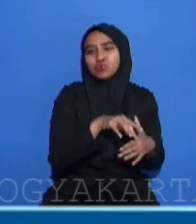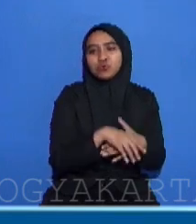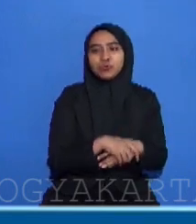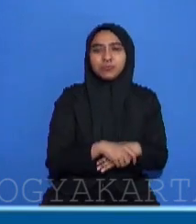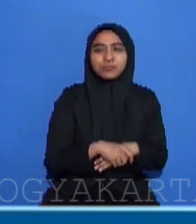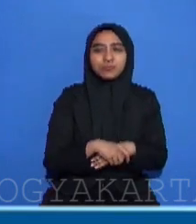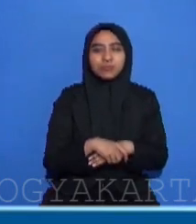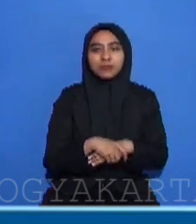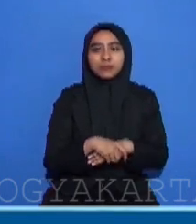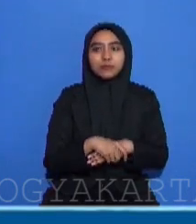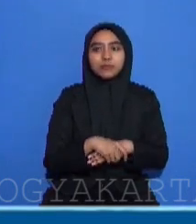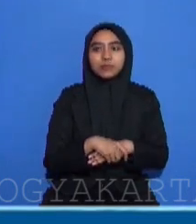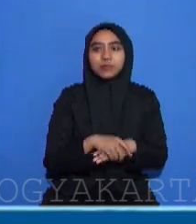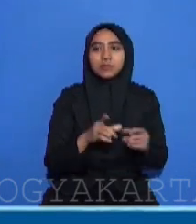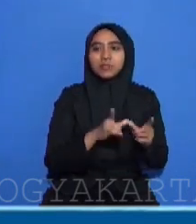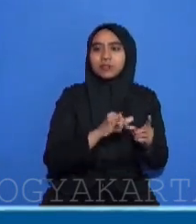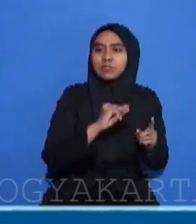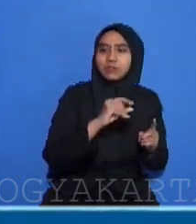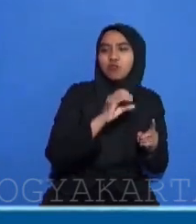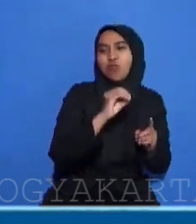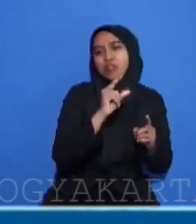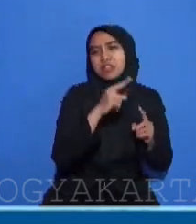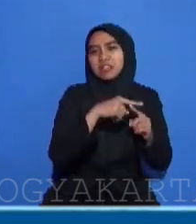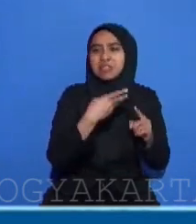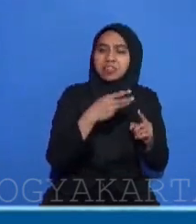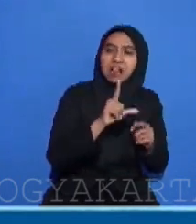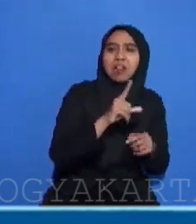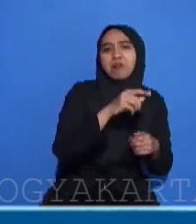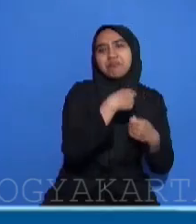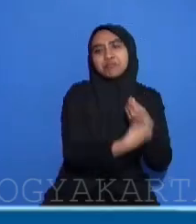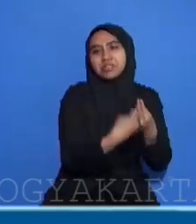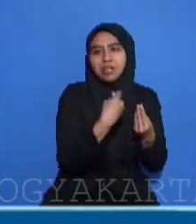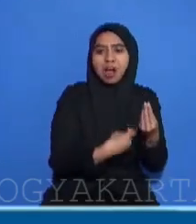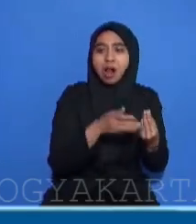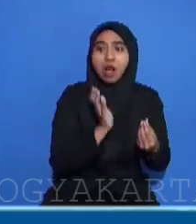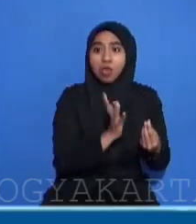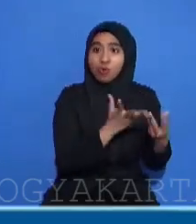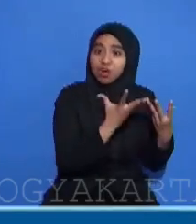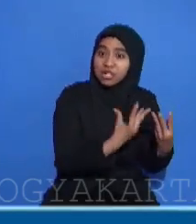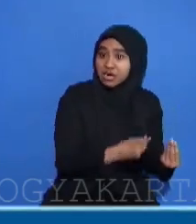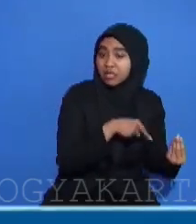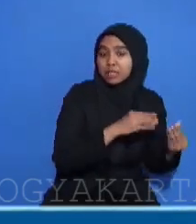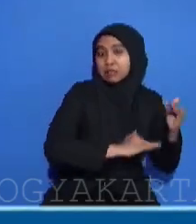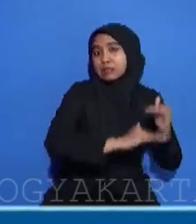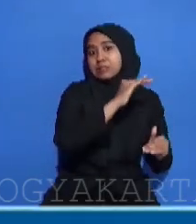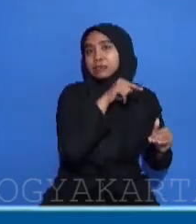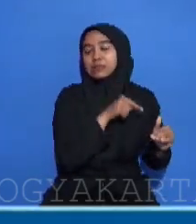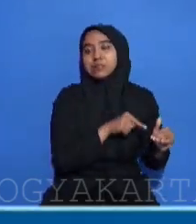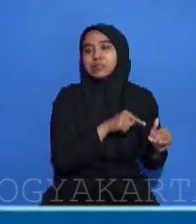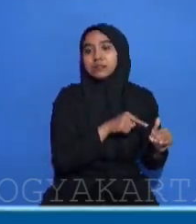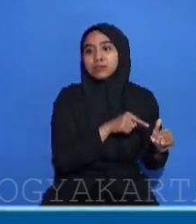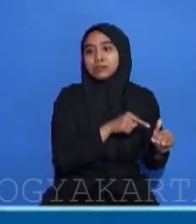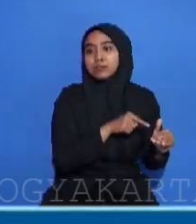Lan kalium pisang wontine kelor ingkang sampun garing lengkung Inggil Malih Banten